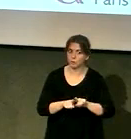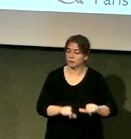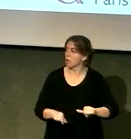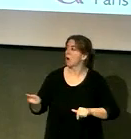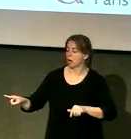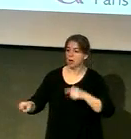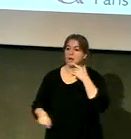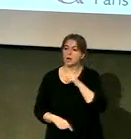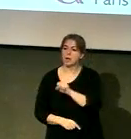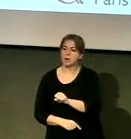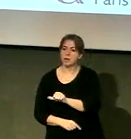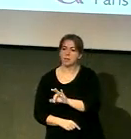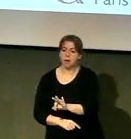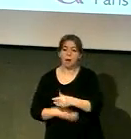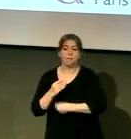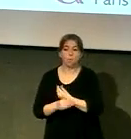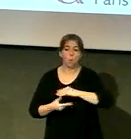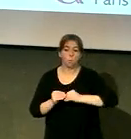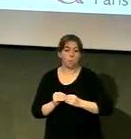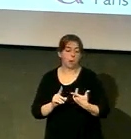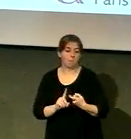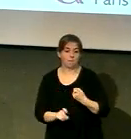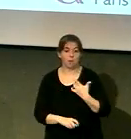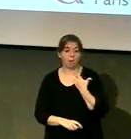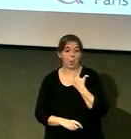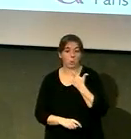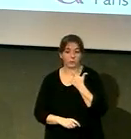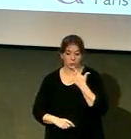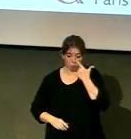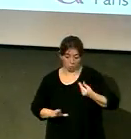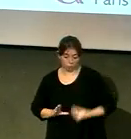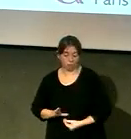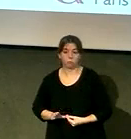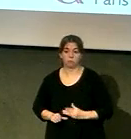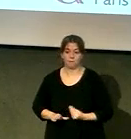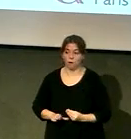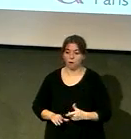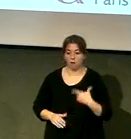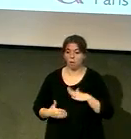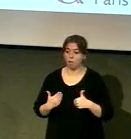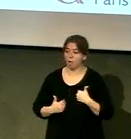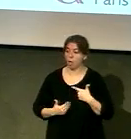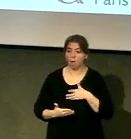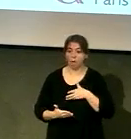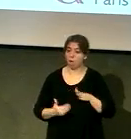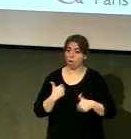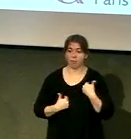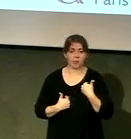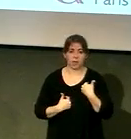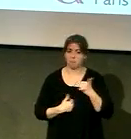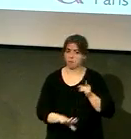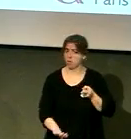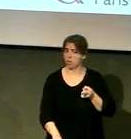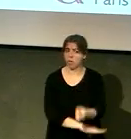tous les troubles liés à l'alcoolisation fétale. C'est des handicaps à vie pour ces enfants.